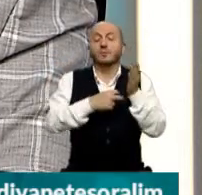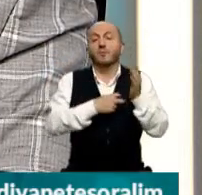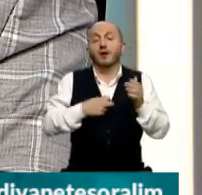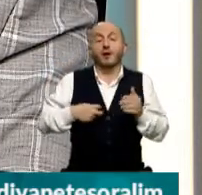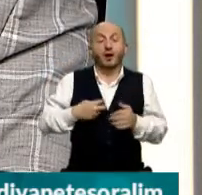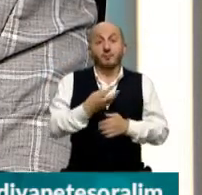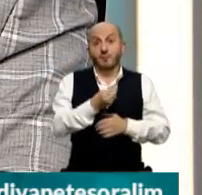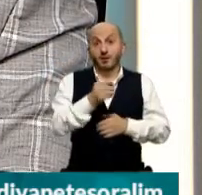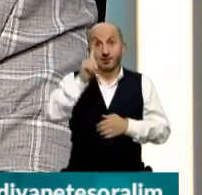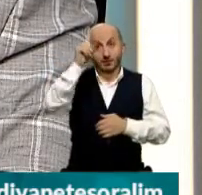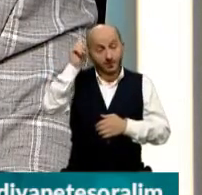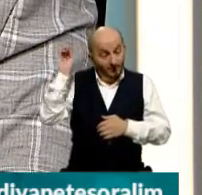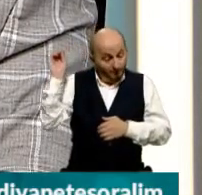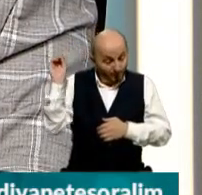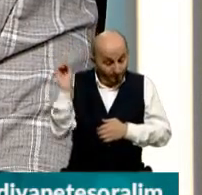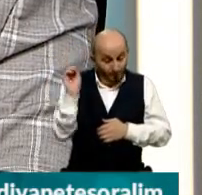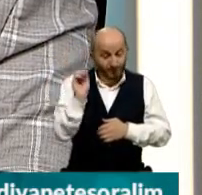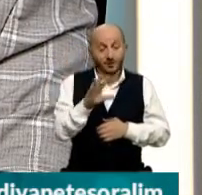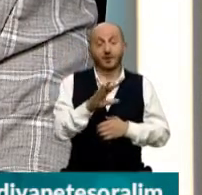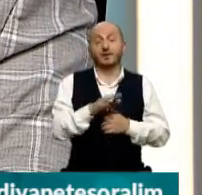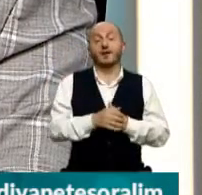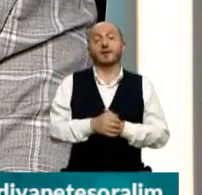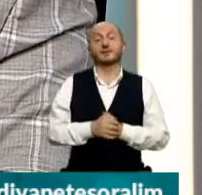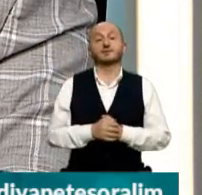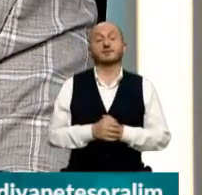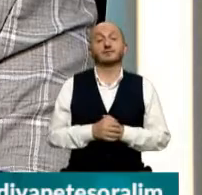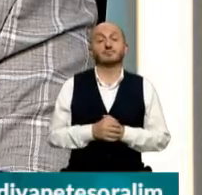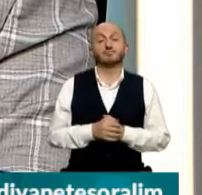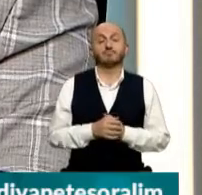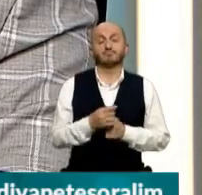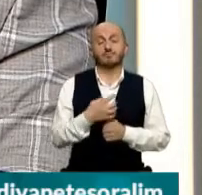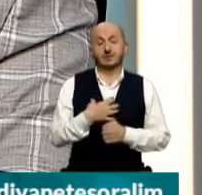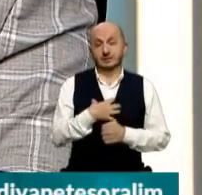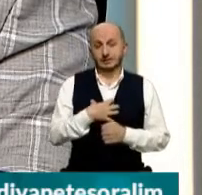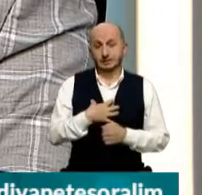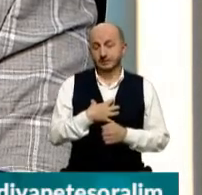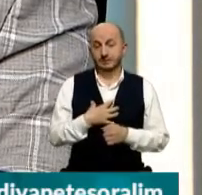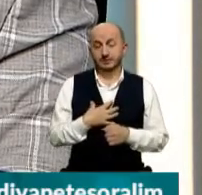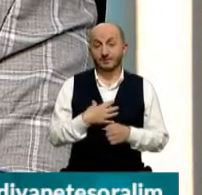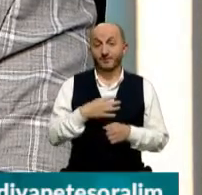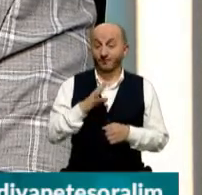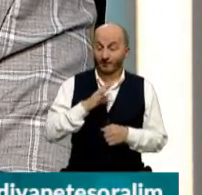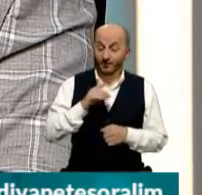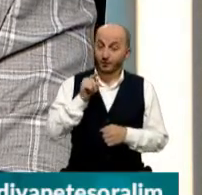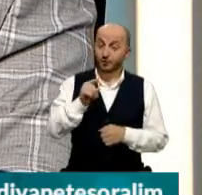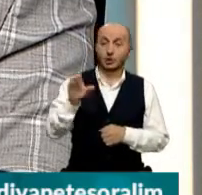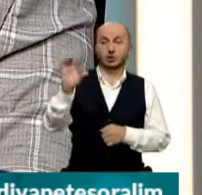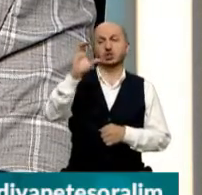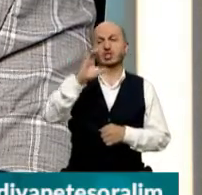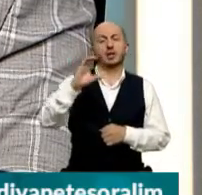Allah tarafından gönderilen peygamberlerin bir dini vardır. O da İslam dinidir.